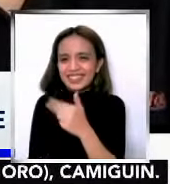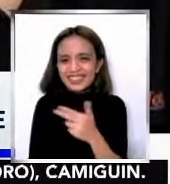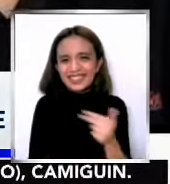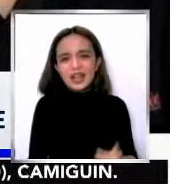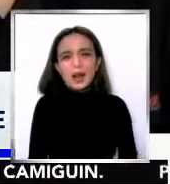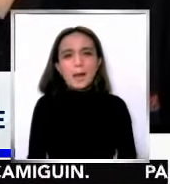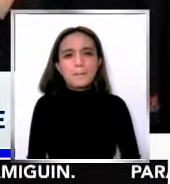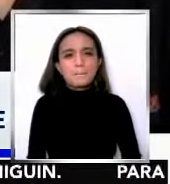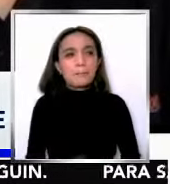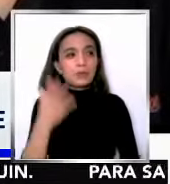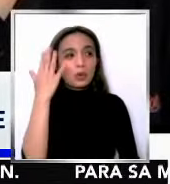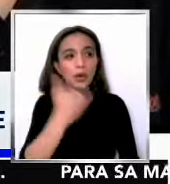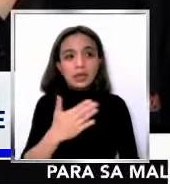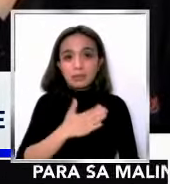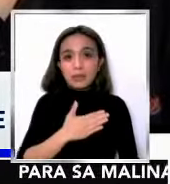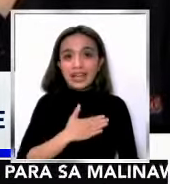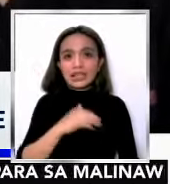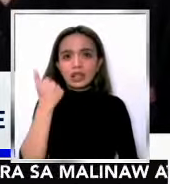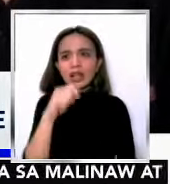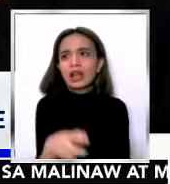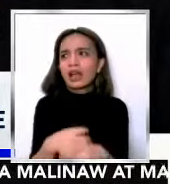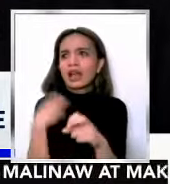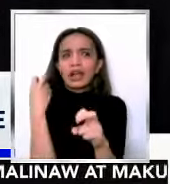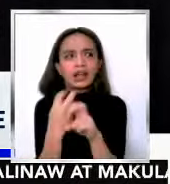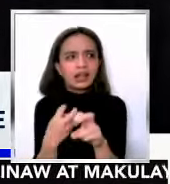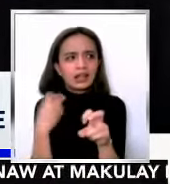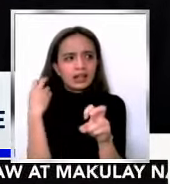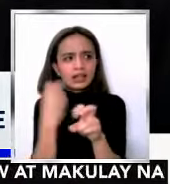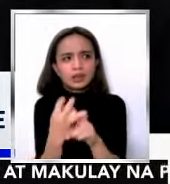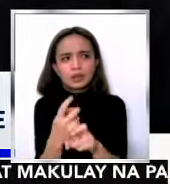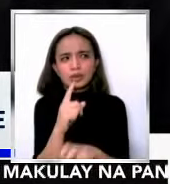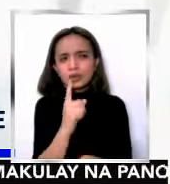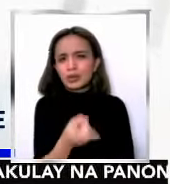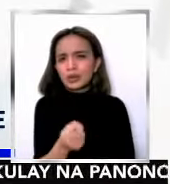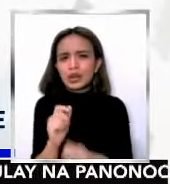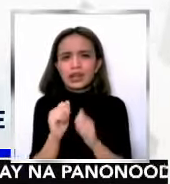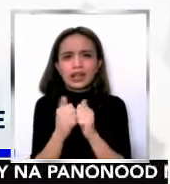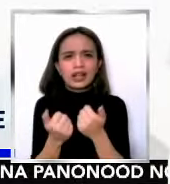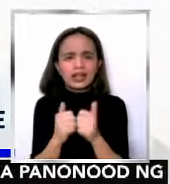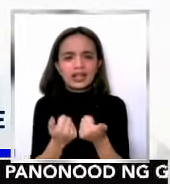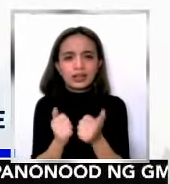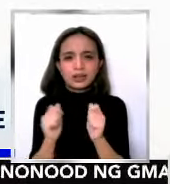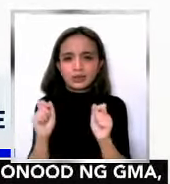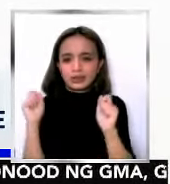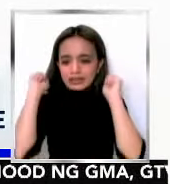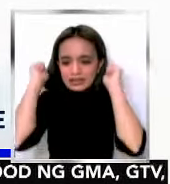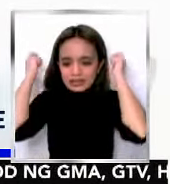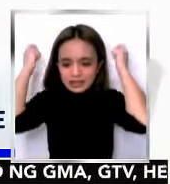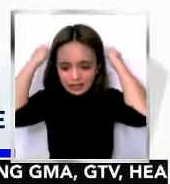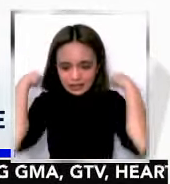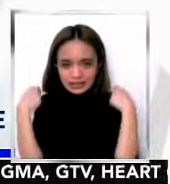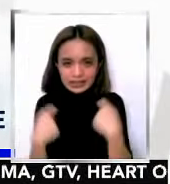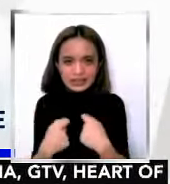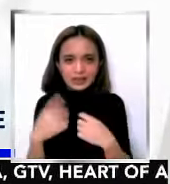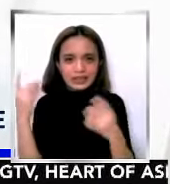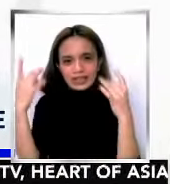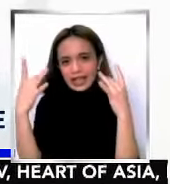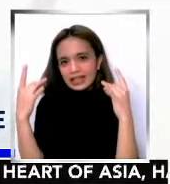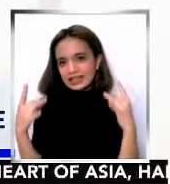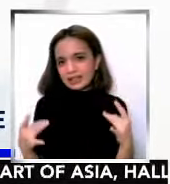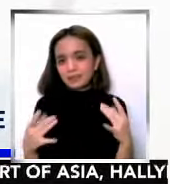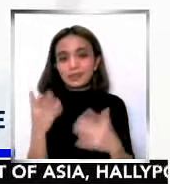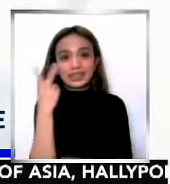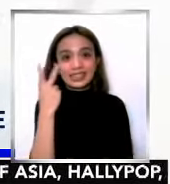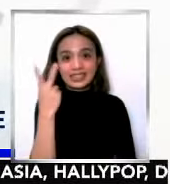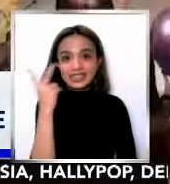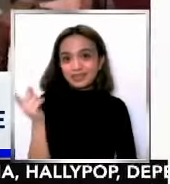Kasi yung tita ko, nahihirapan siya. Nahihirapan talaga siya sa pagsabit ng lights. Oha! At ito na nga, ang